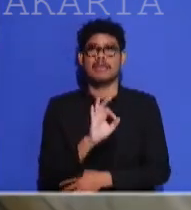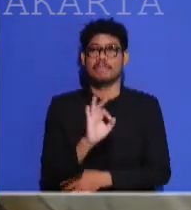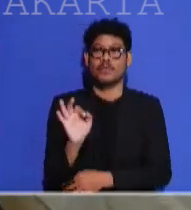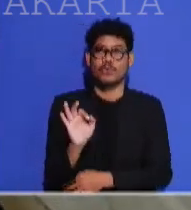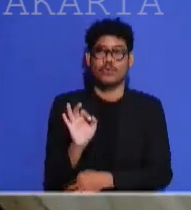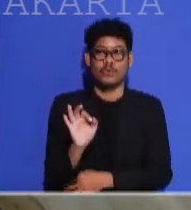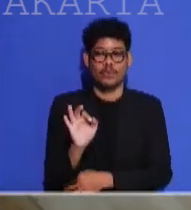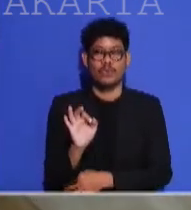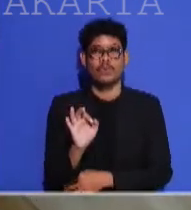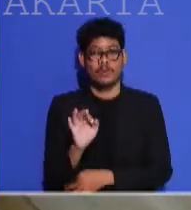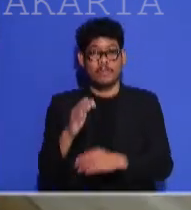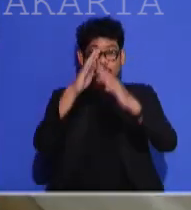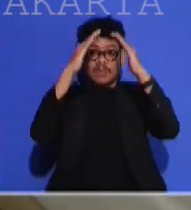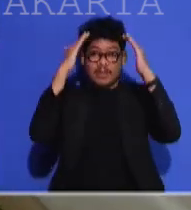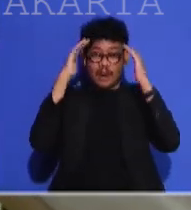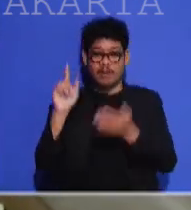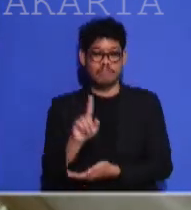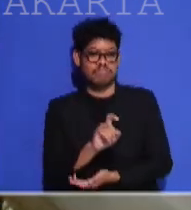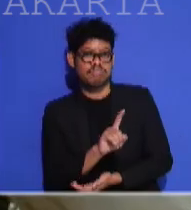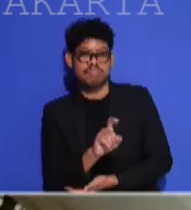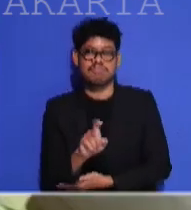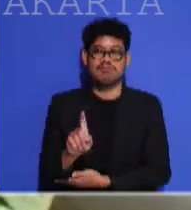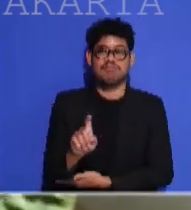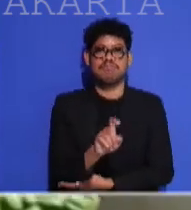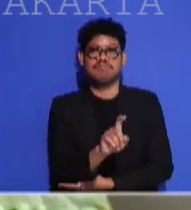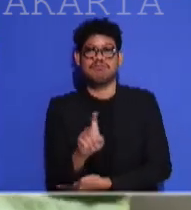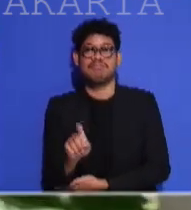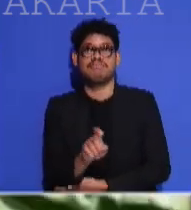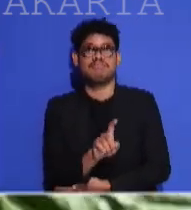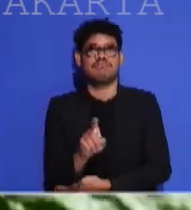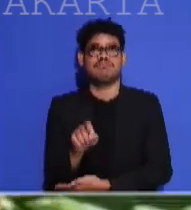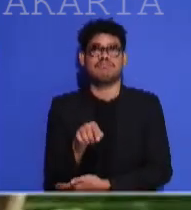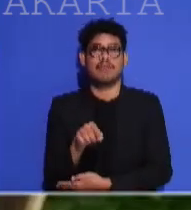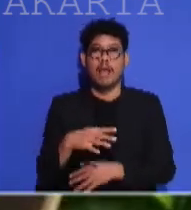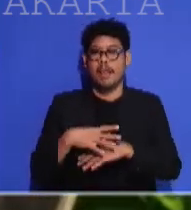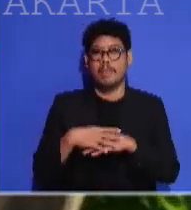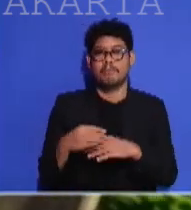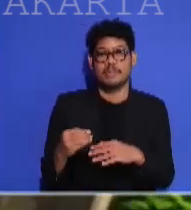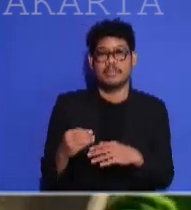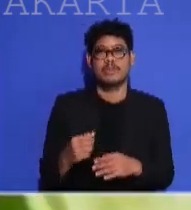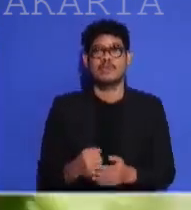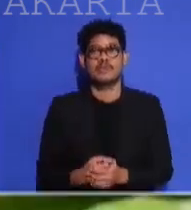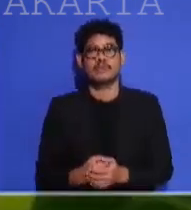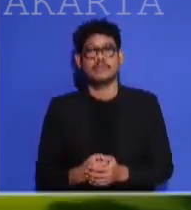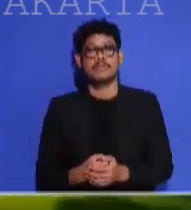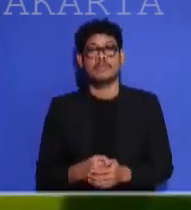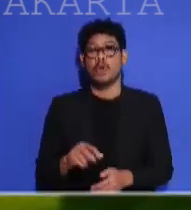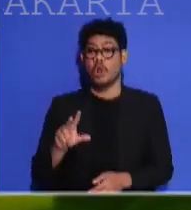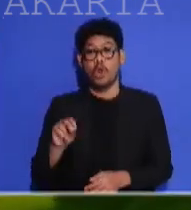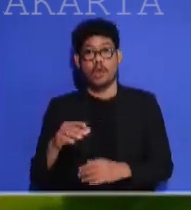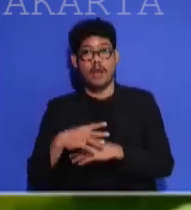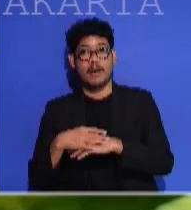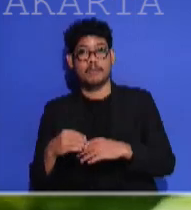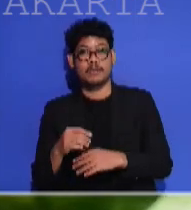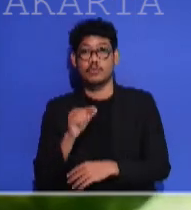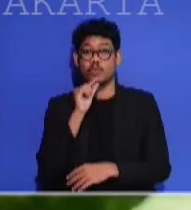ngginakaken semprotan pestisida ugi ngangge ingkang organik. Inggih menika saking ron klerisede kangge ngicali